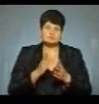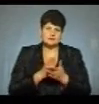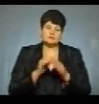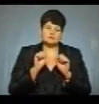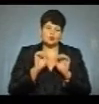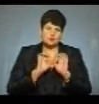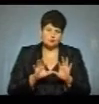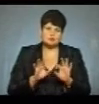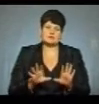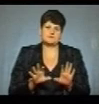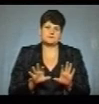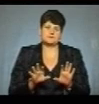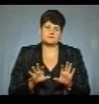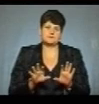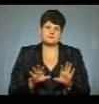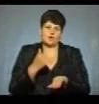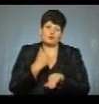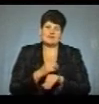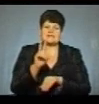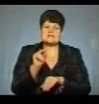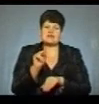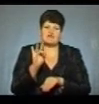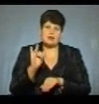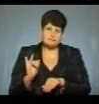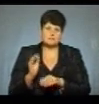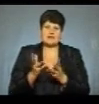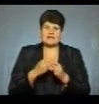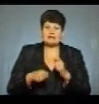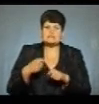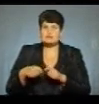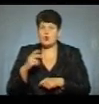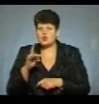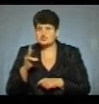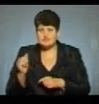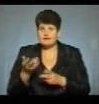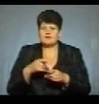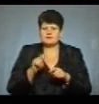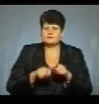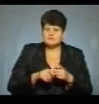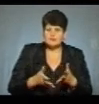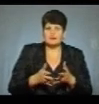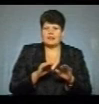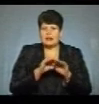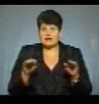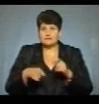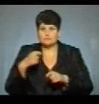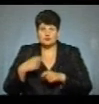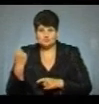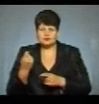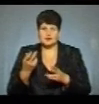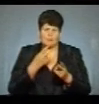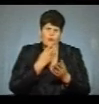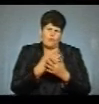розповісти, власне, ключові цифри, так, кількість злочинів, які розслідували, рівень злочинності та інші важливі показники,